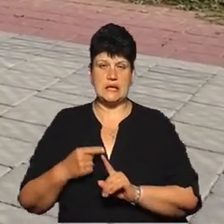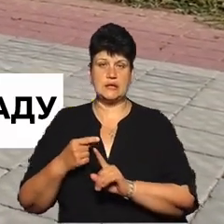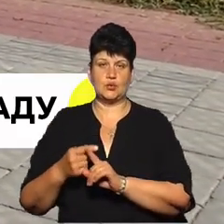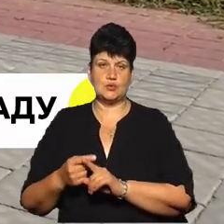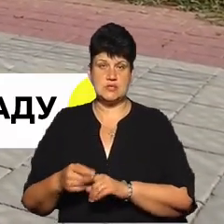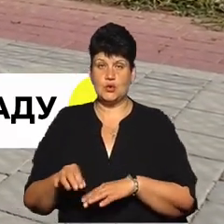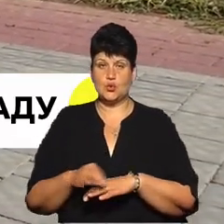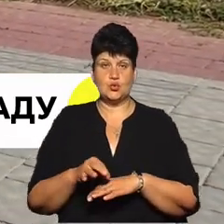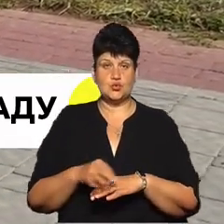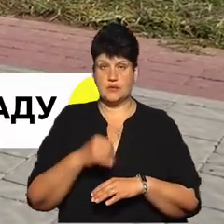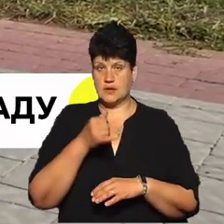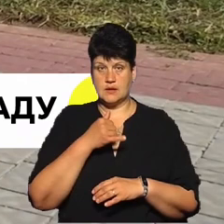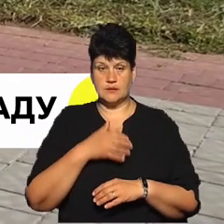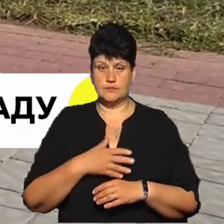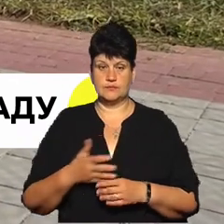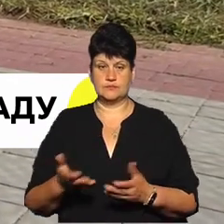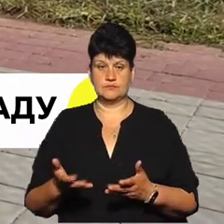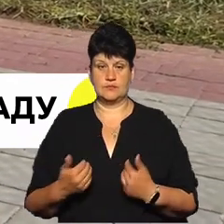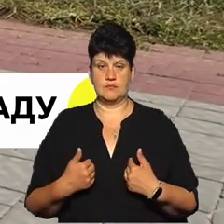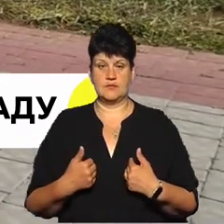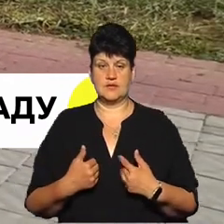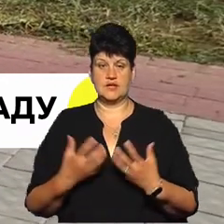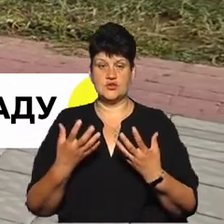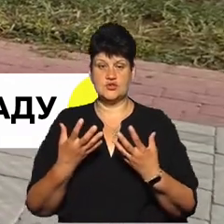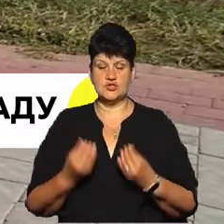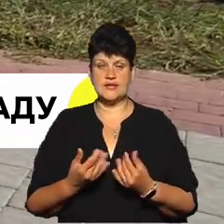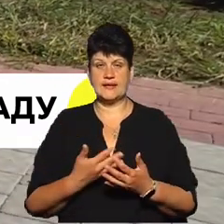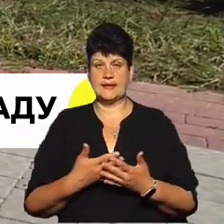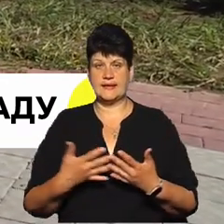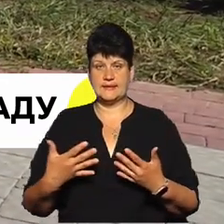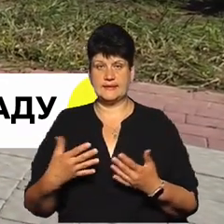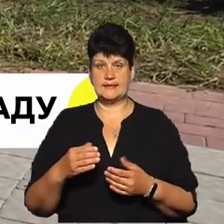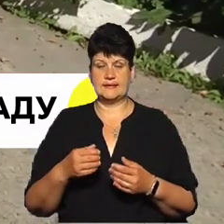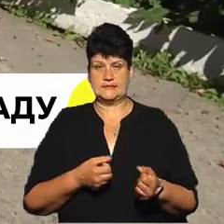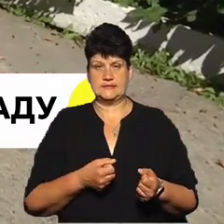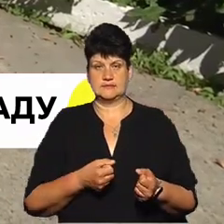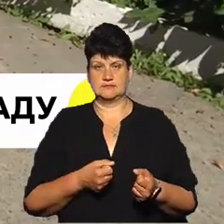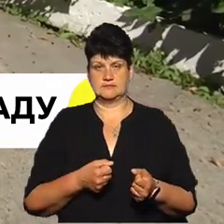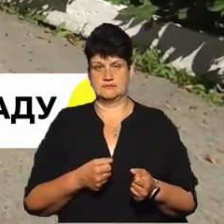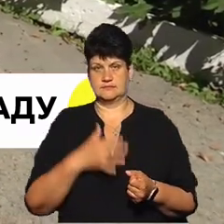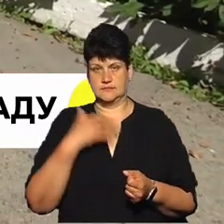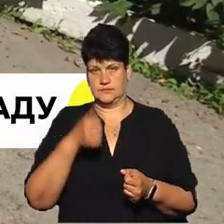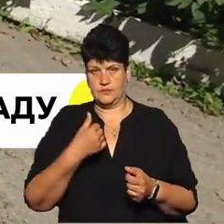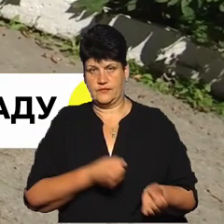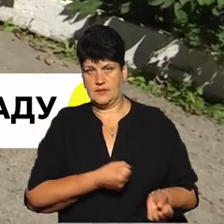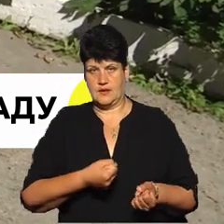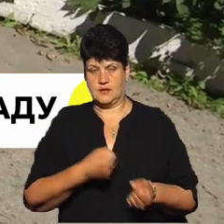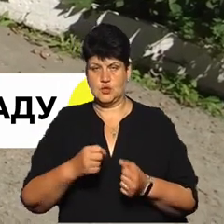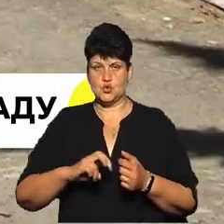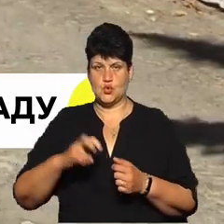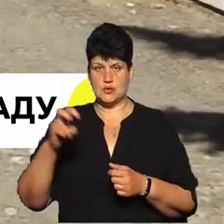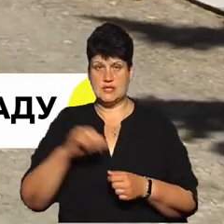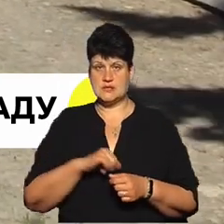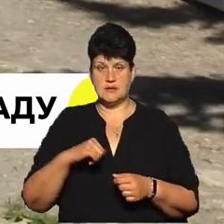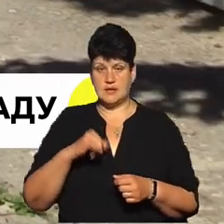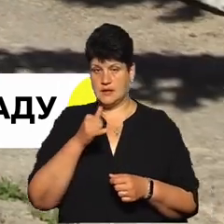не в змозі мене ще кілька десятиліть тягати по сходах. Крім того, що Ольга не може самостійно вийти з